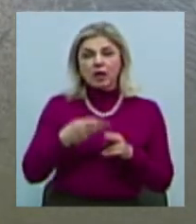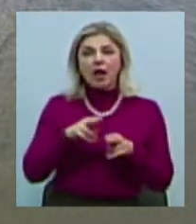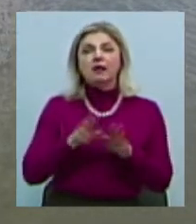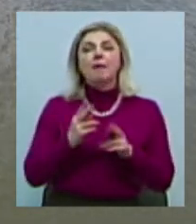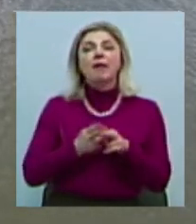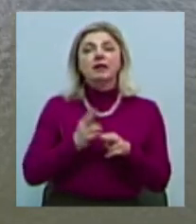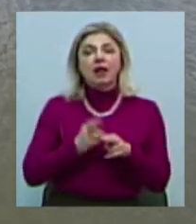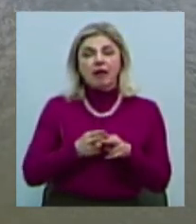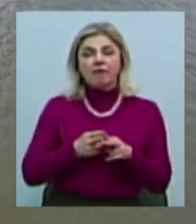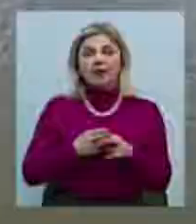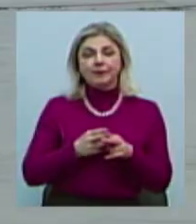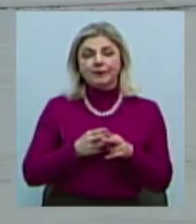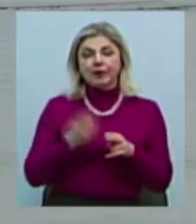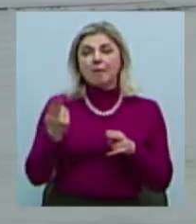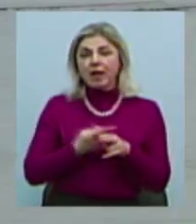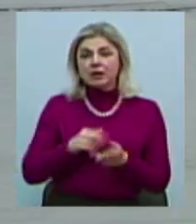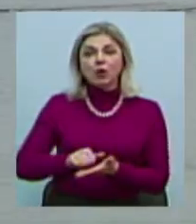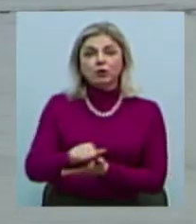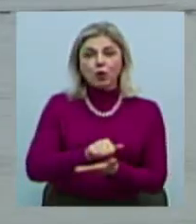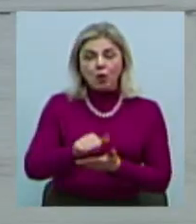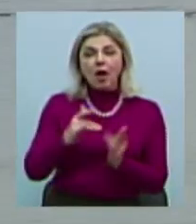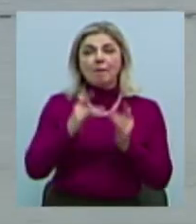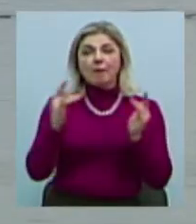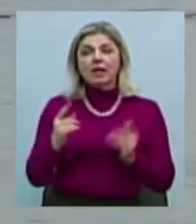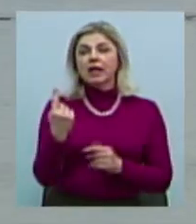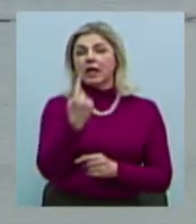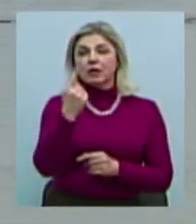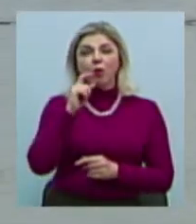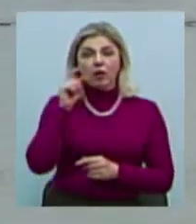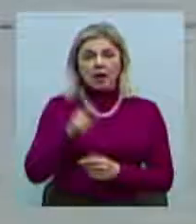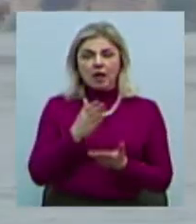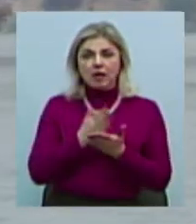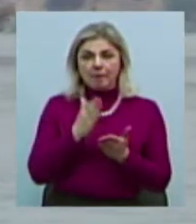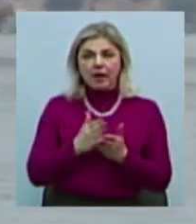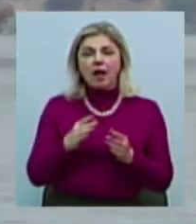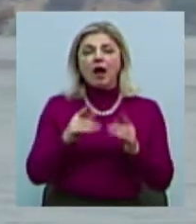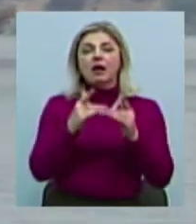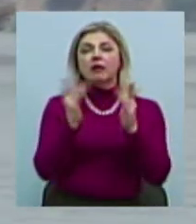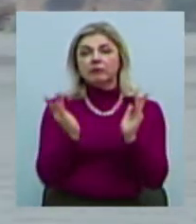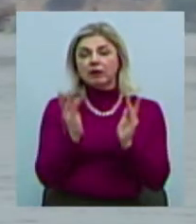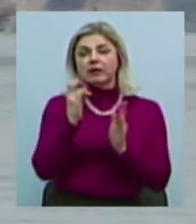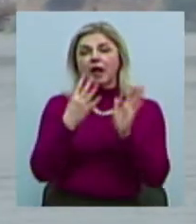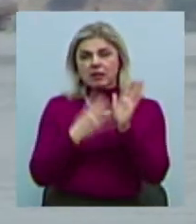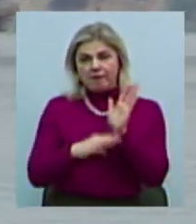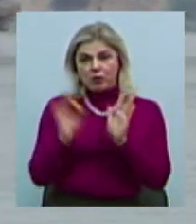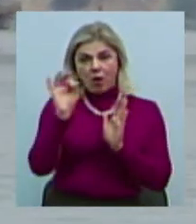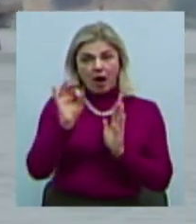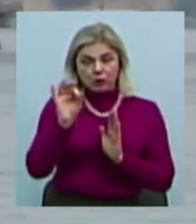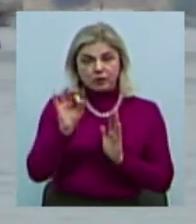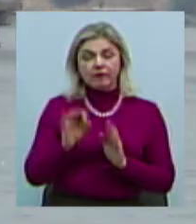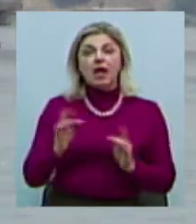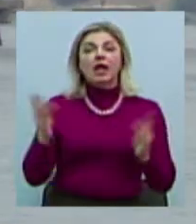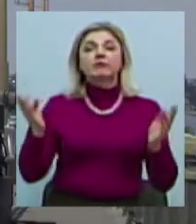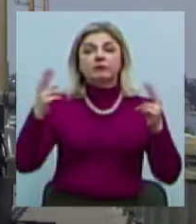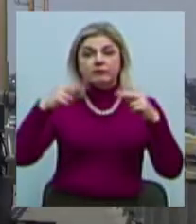складова, без дорожнього покриття. Міст, єдиний в Україні, має систему горизонтальної розводки на 90 градусів.